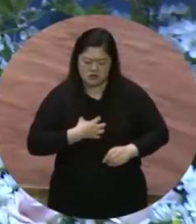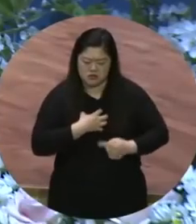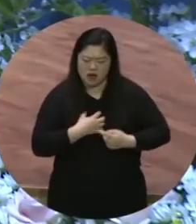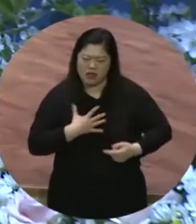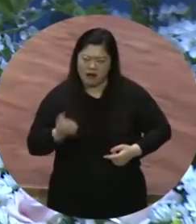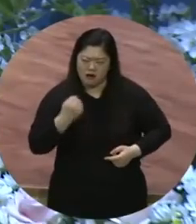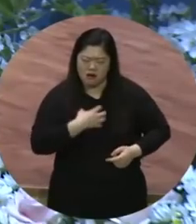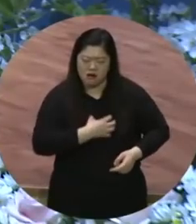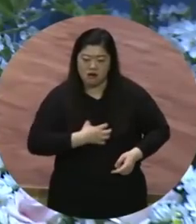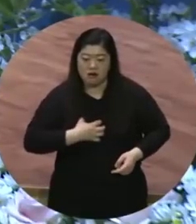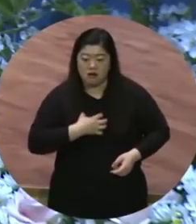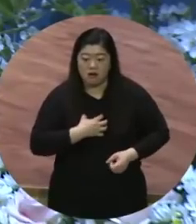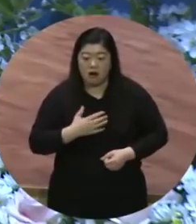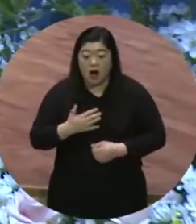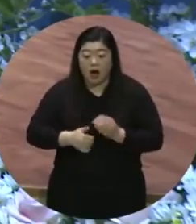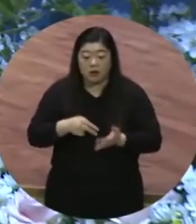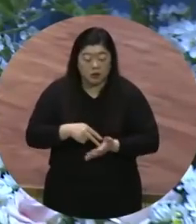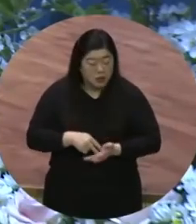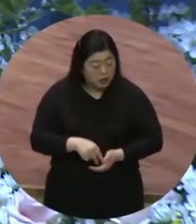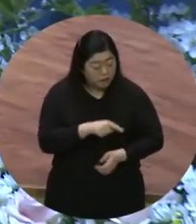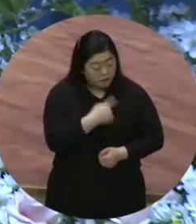아,